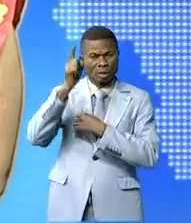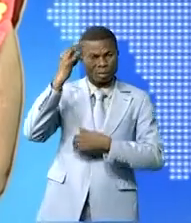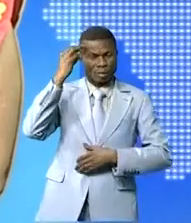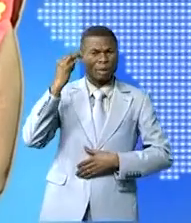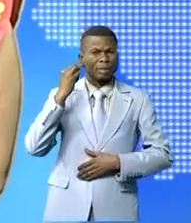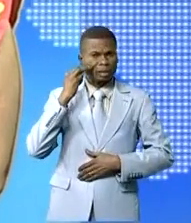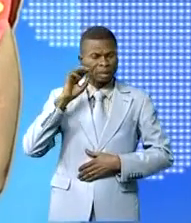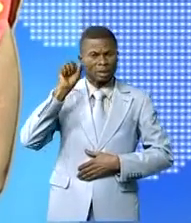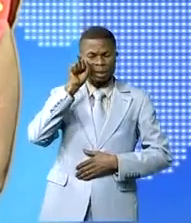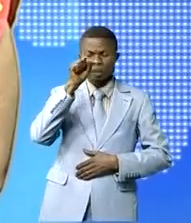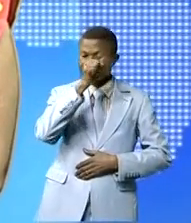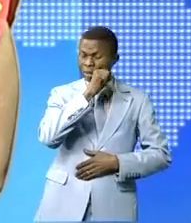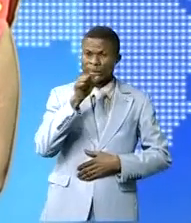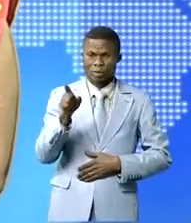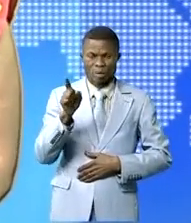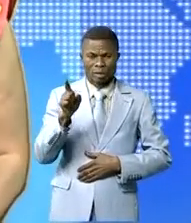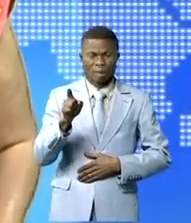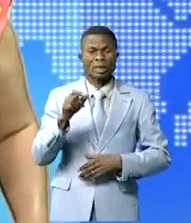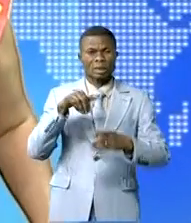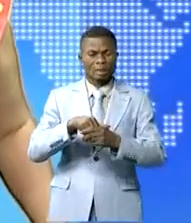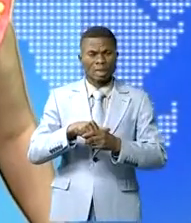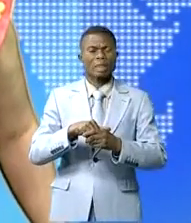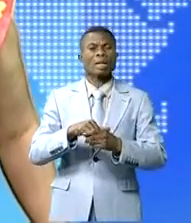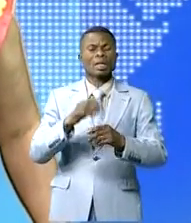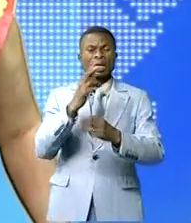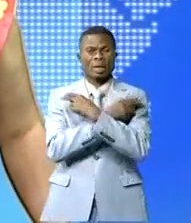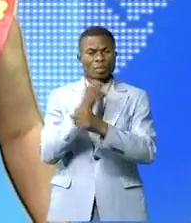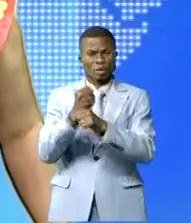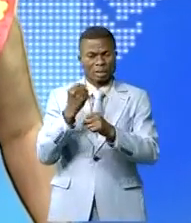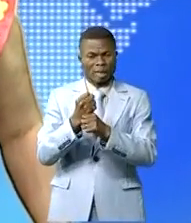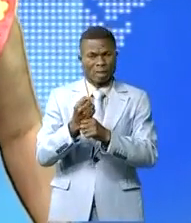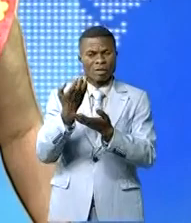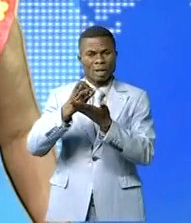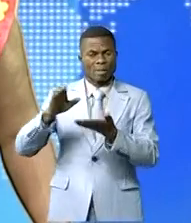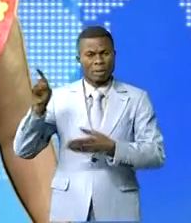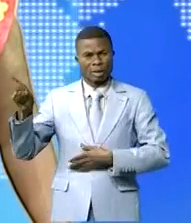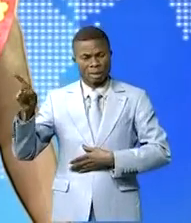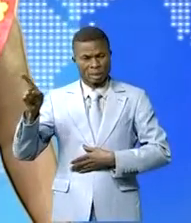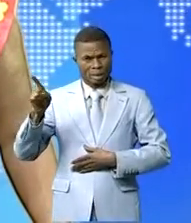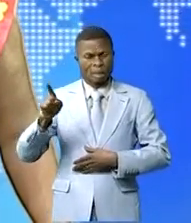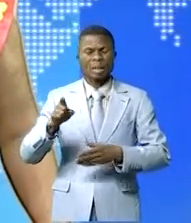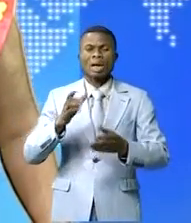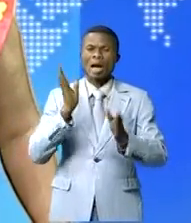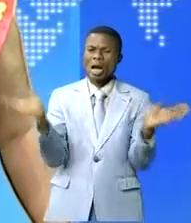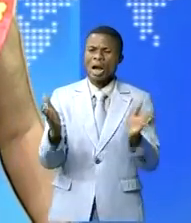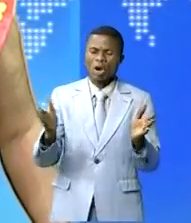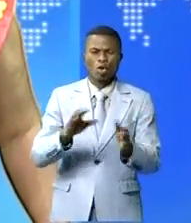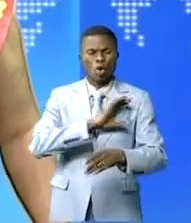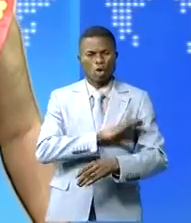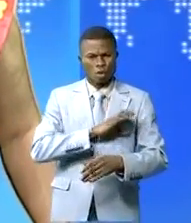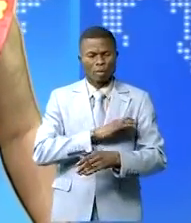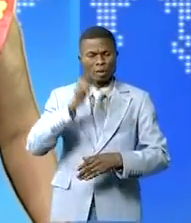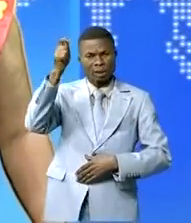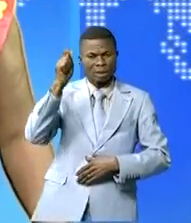ministre Jean-Michel Samalukonde Kyenge, lors de son séjour de travail dans cette partie du pays, a boosté le moral de nos vaillants soldats